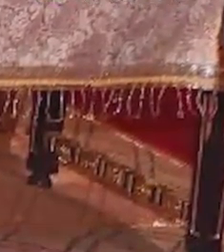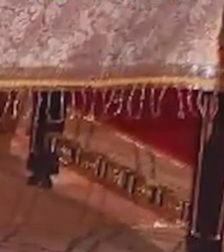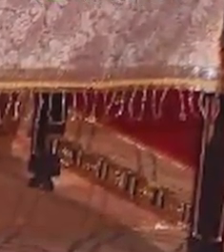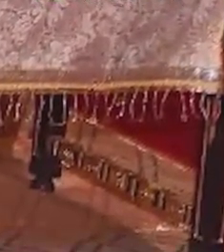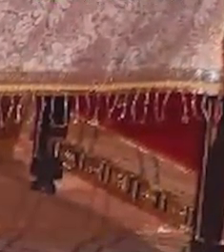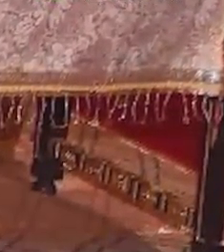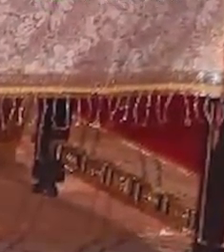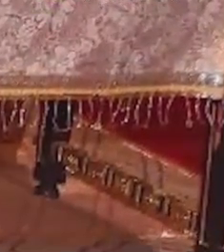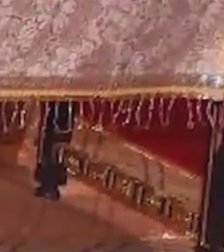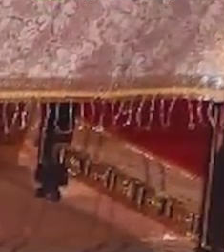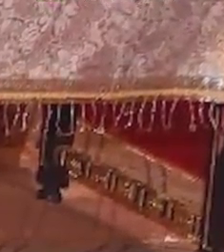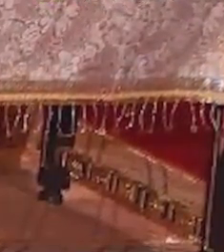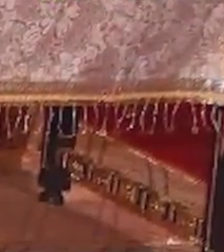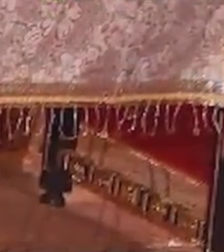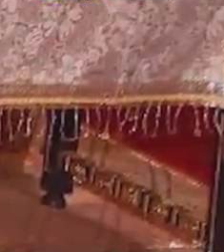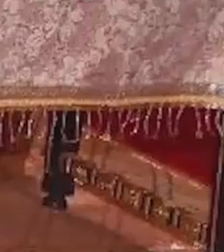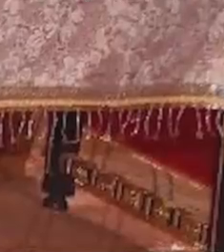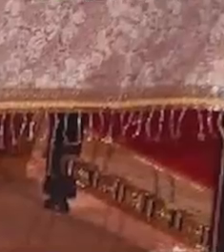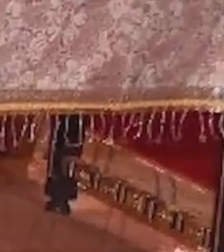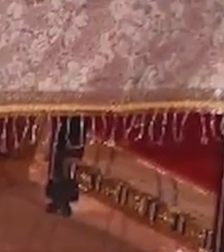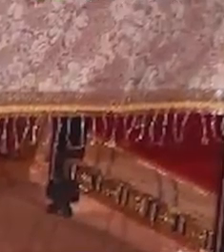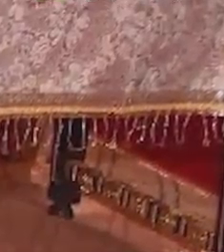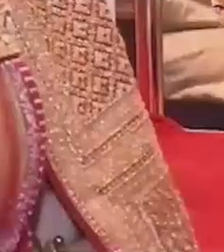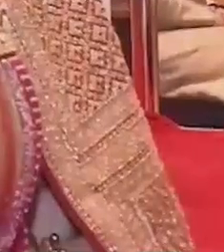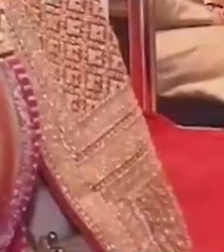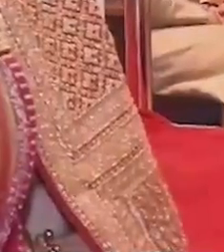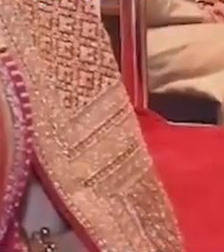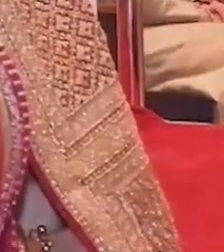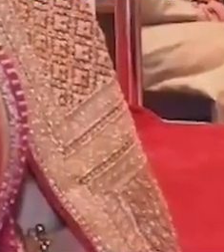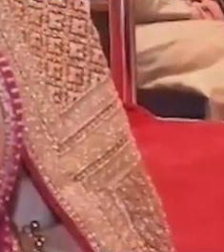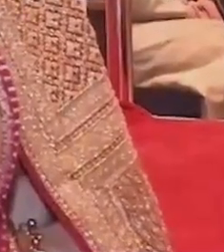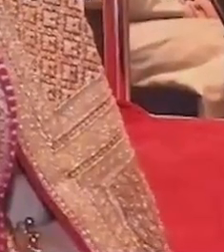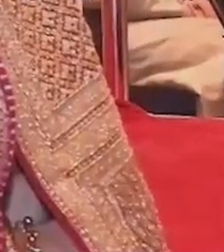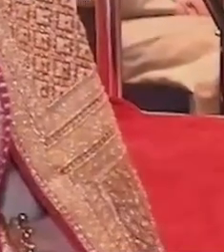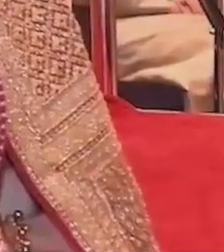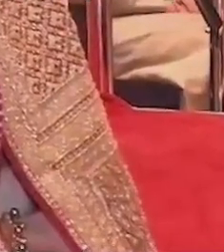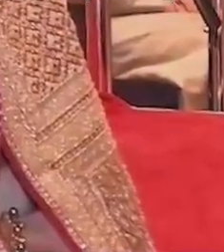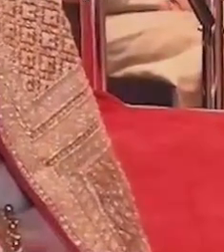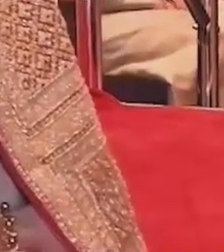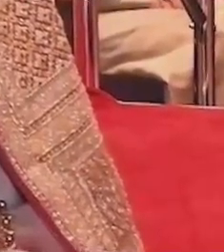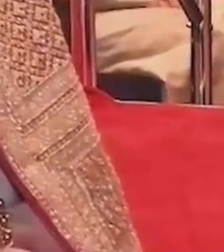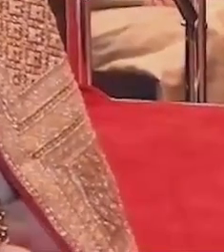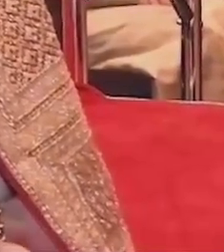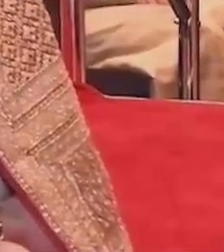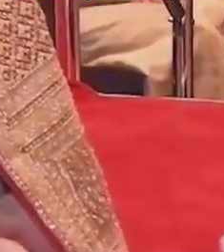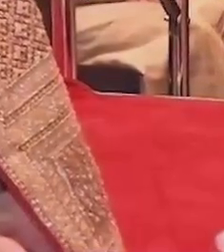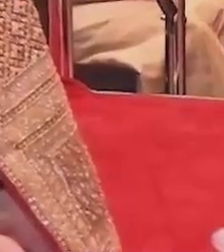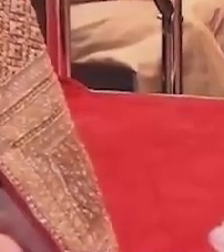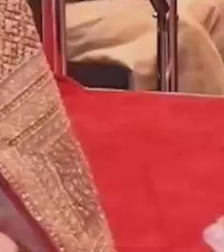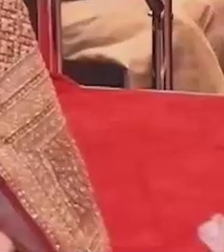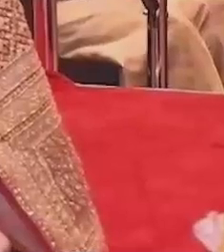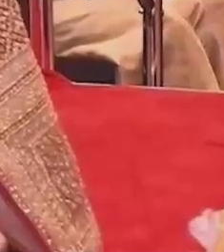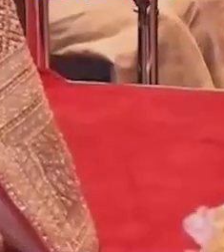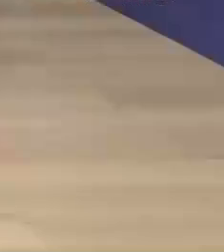อยู่หัวและสมเด็จพระนางเจ้าพระบรมราชินีทรงส่งเสริมและสนับสนุนการแสดงโขนอย่างเอาพระทัยใส่ในทุกมิตินะครับซึ่ง